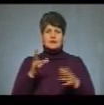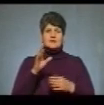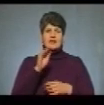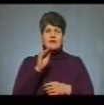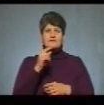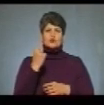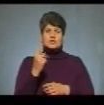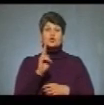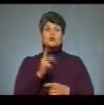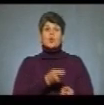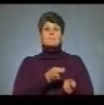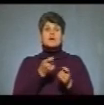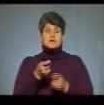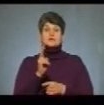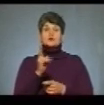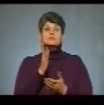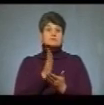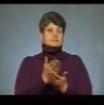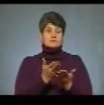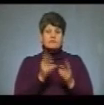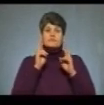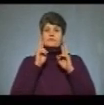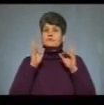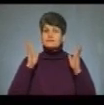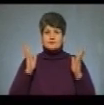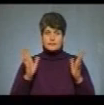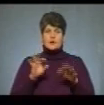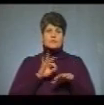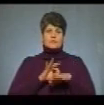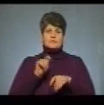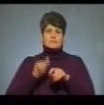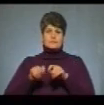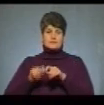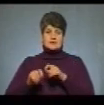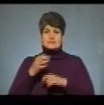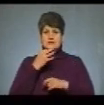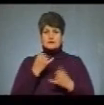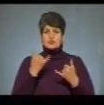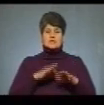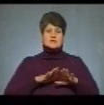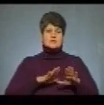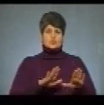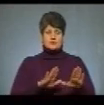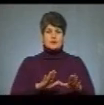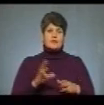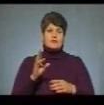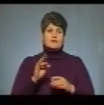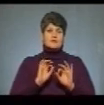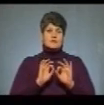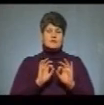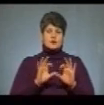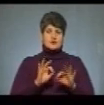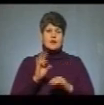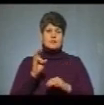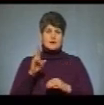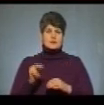у приміщення і кому вона належала, наразі невідомо. Тривають слідчі дії, повідомив сьогодні заступник речника Нацполіції області Андрій